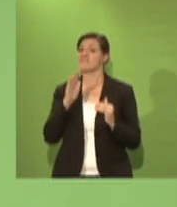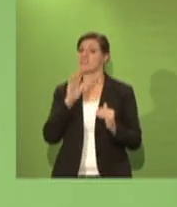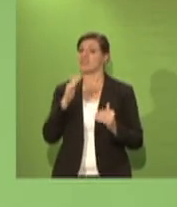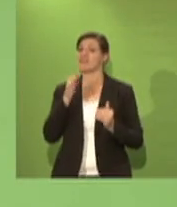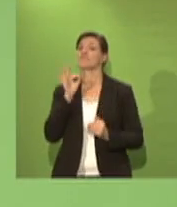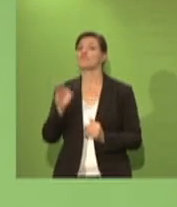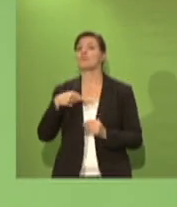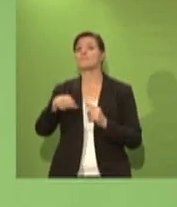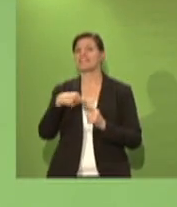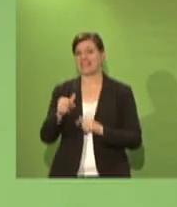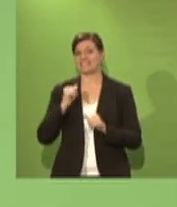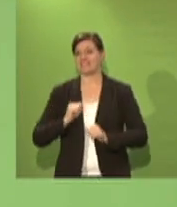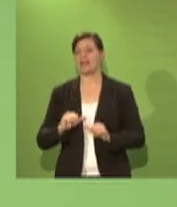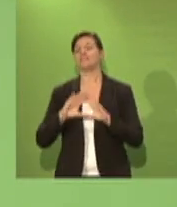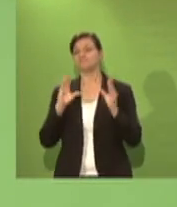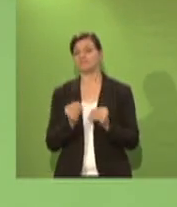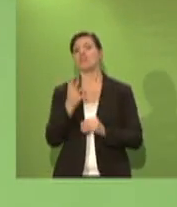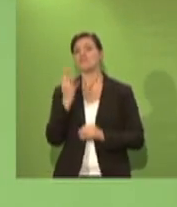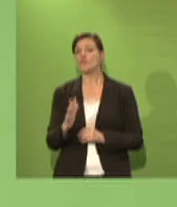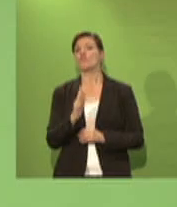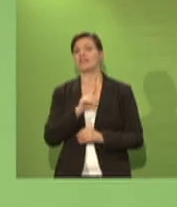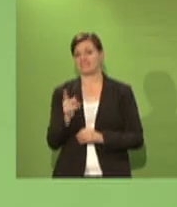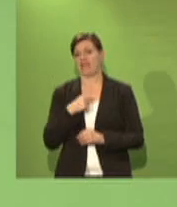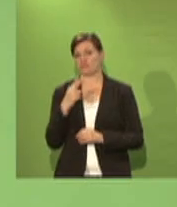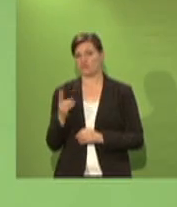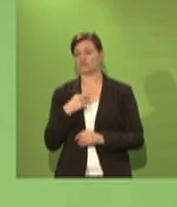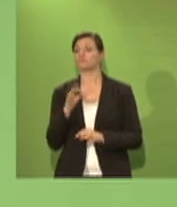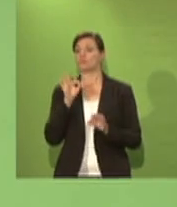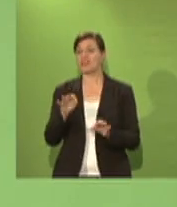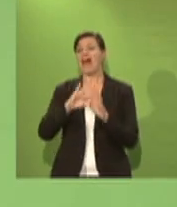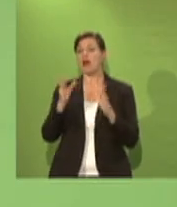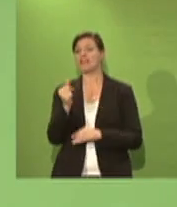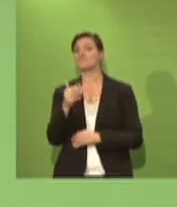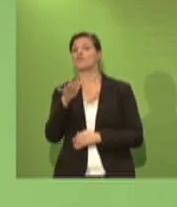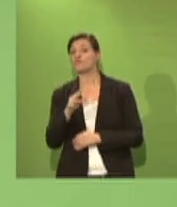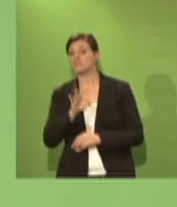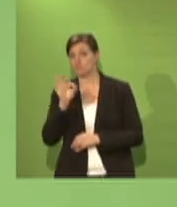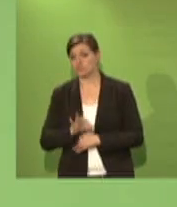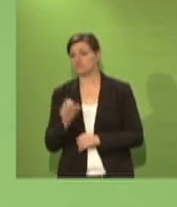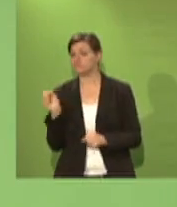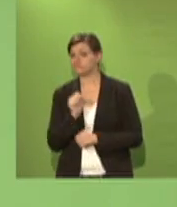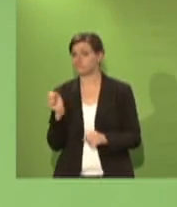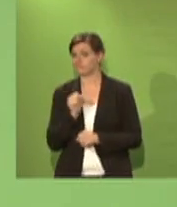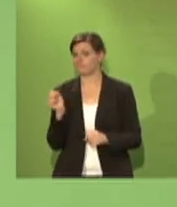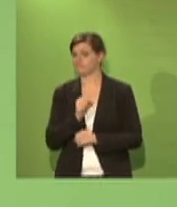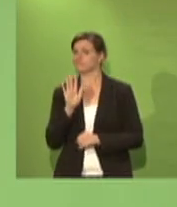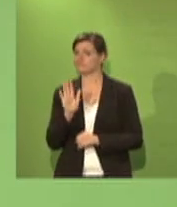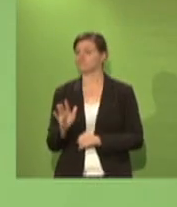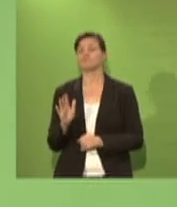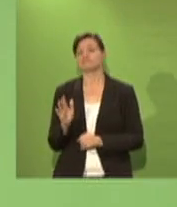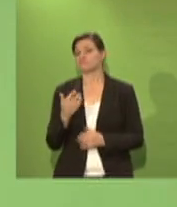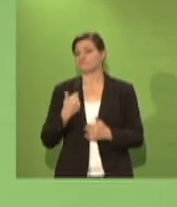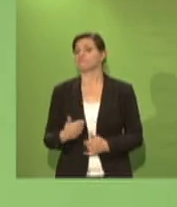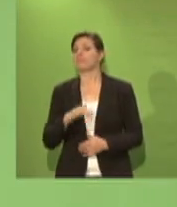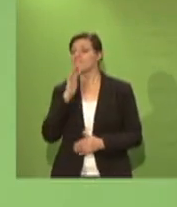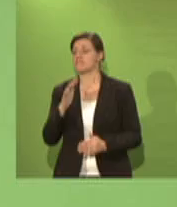Mandatsträger. Das sind um die 500.000 Euro, das sind 15% unseres Haushaltes. Also das ist eine enorme Leistung, die hier gemacht wird.